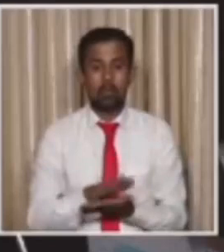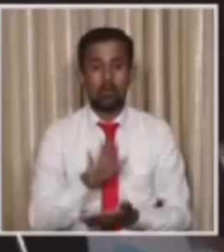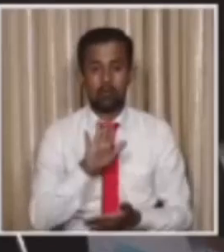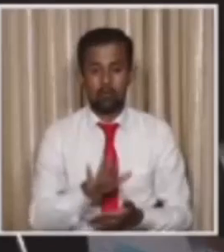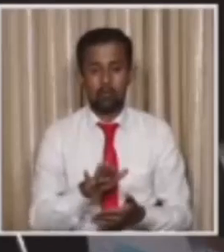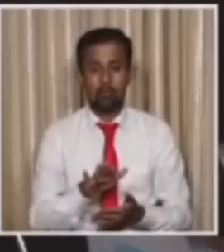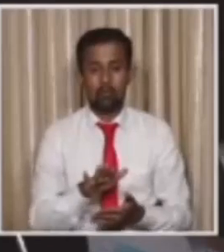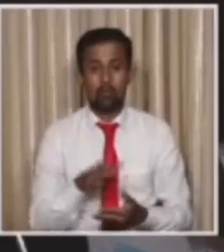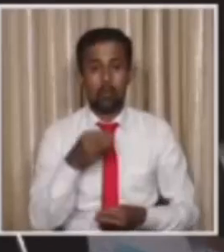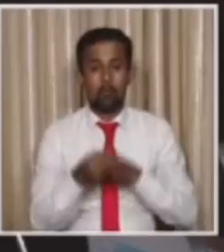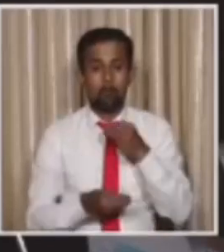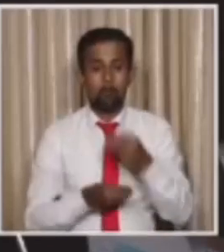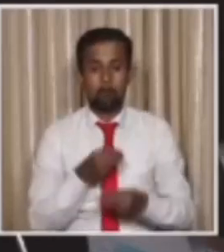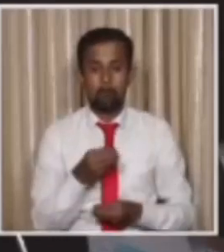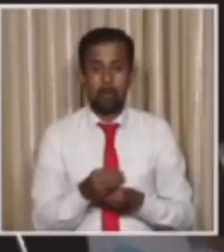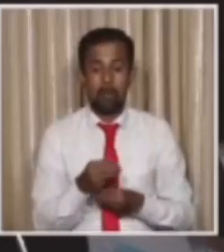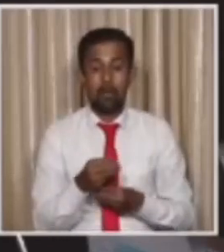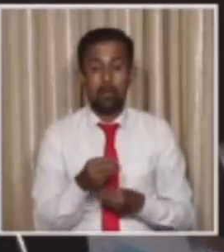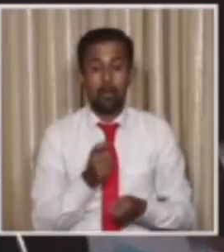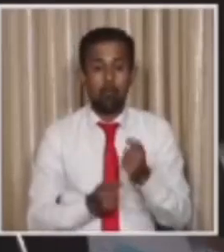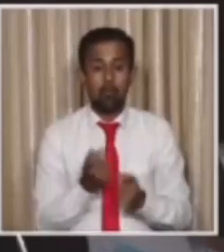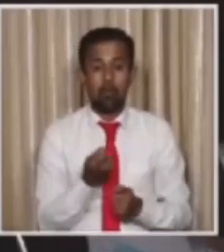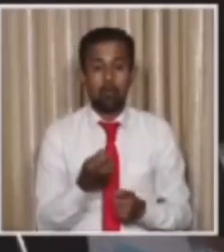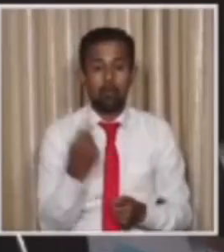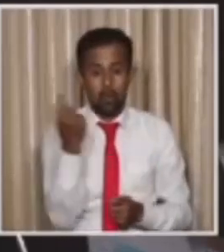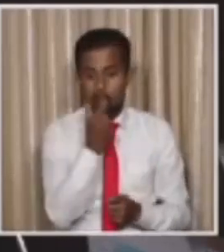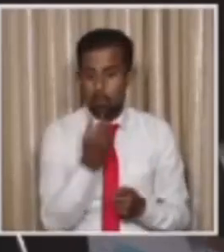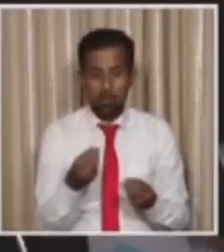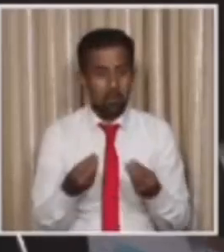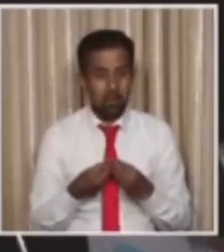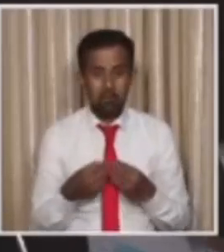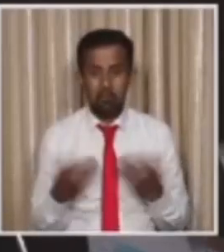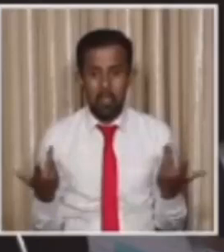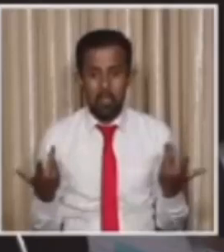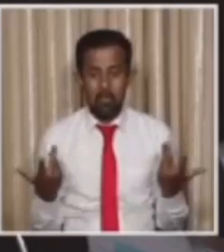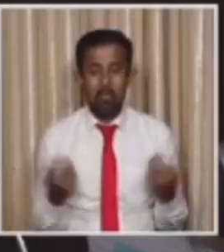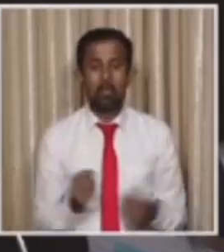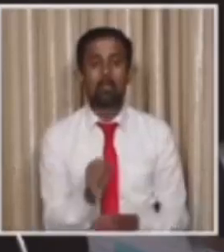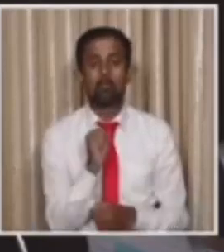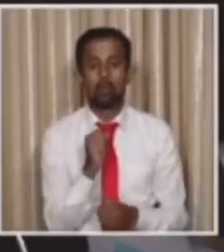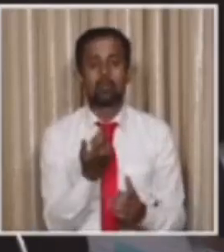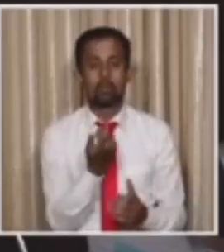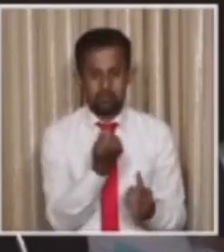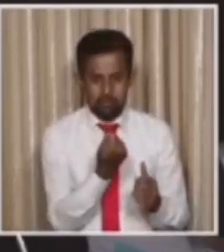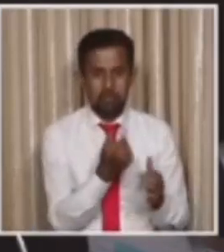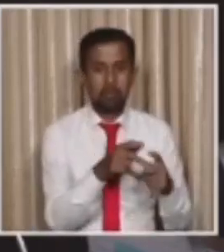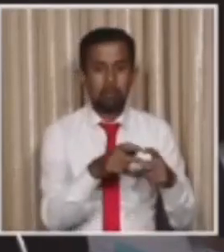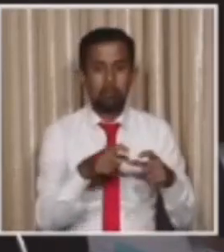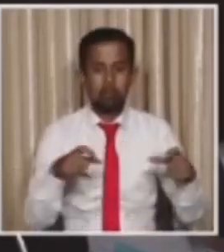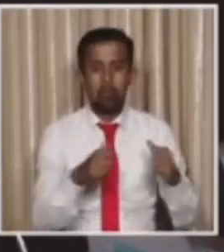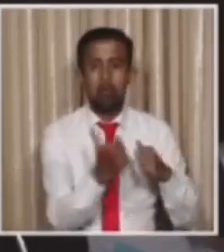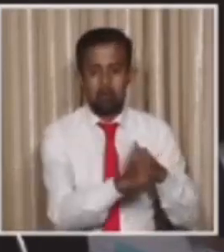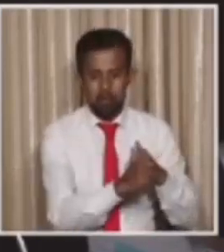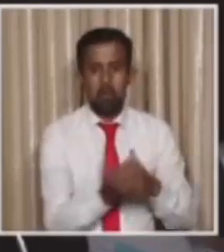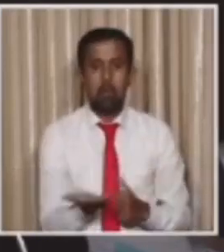අනුව වෙළඳ පොලෙන් නම් මේ මුදල් ලබා ගන්න හැකි වෙන්නේ නැහැ. මොකද කරන්න වෙන්නේ? සල්ලි අච්චු ගහන්නයි වෙන්නේ.